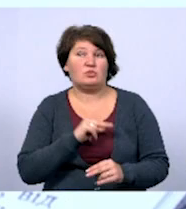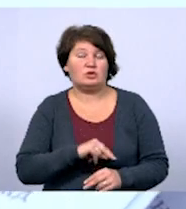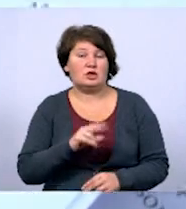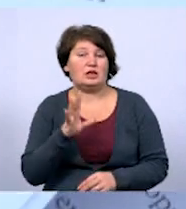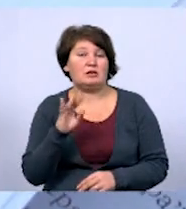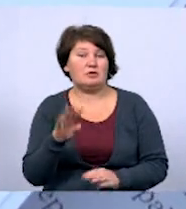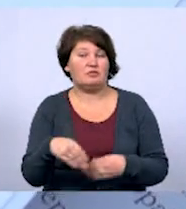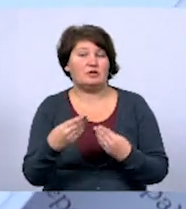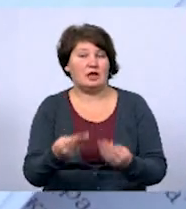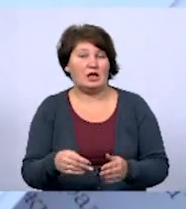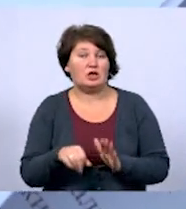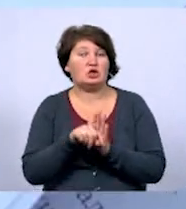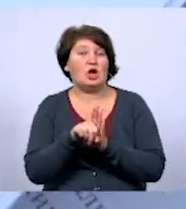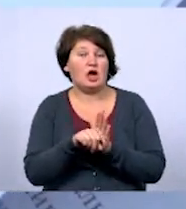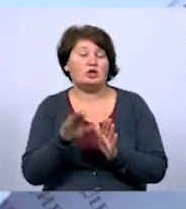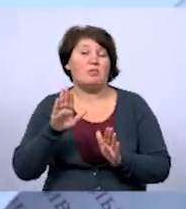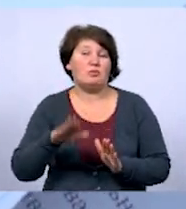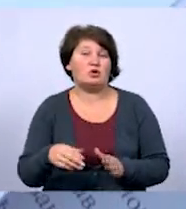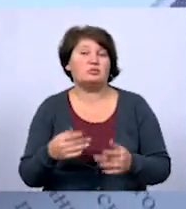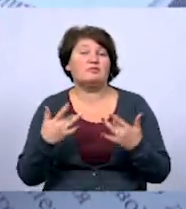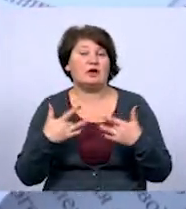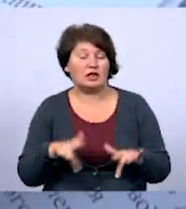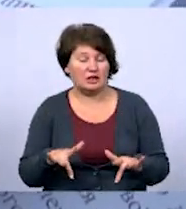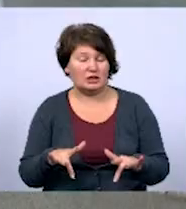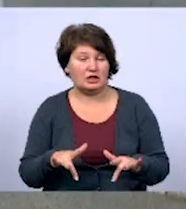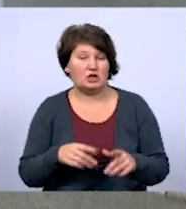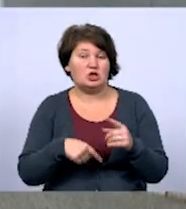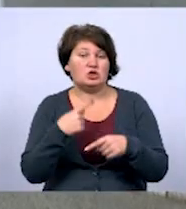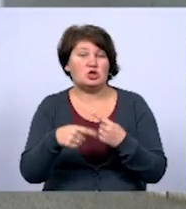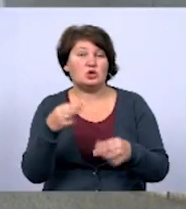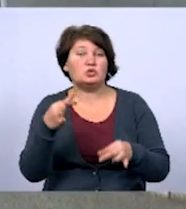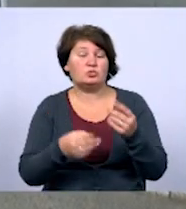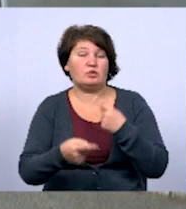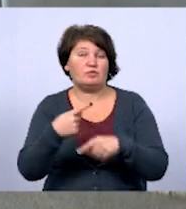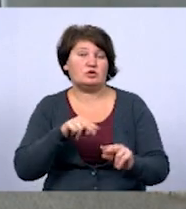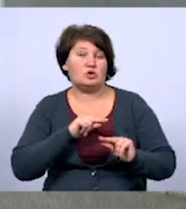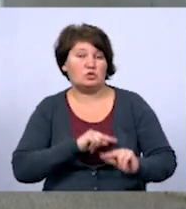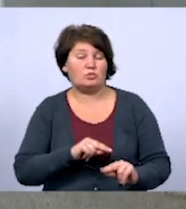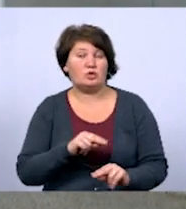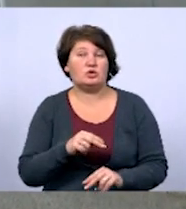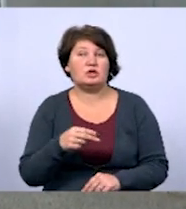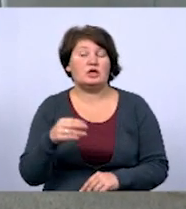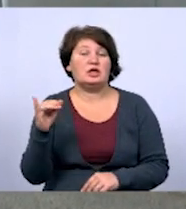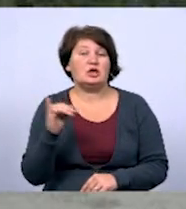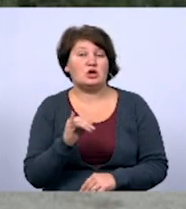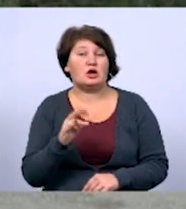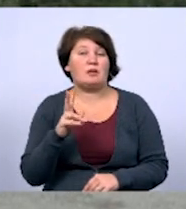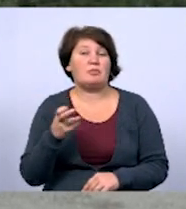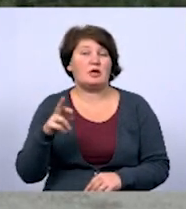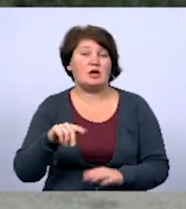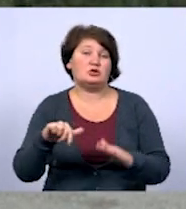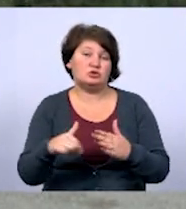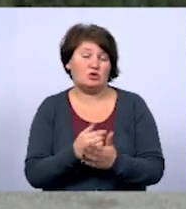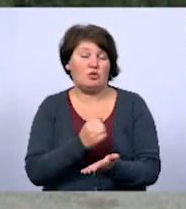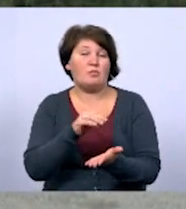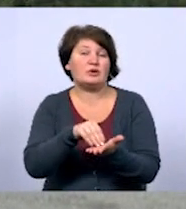а потім звільнили. Жінка через суд поновилась на роботі. Через 2,5 роки, у червні 2019 року, Ігора Капія знову призначили генеральним